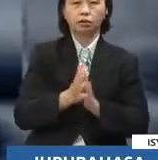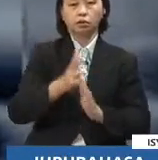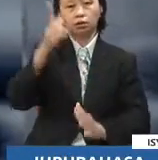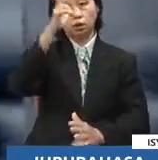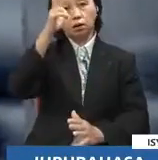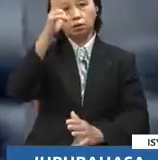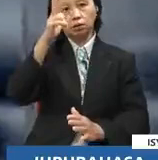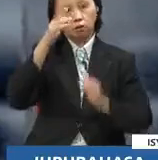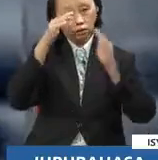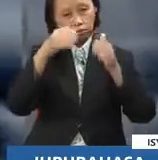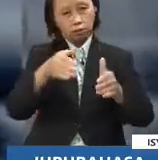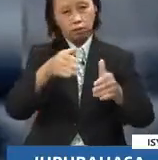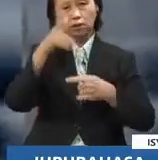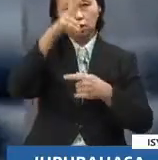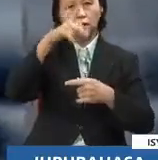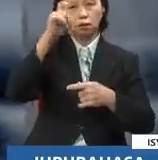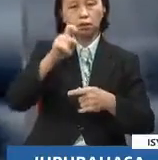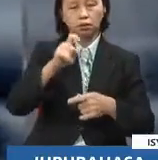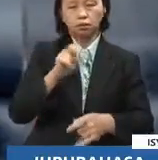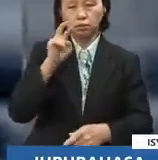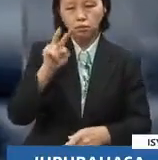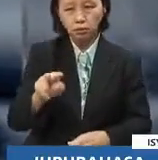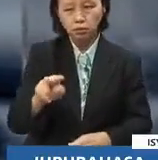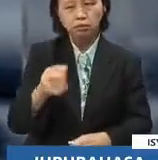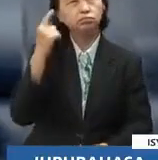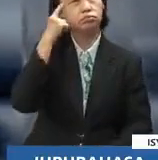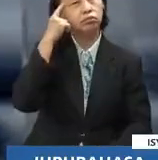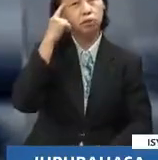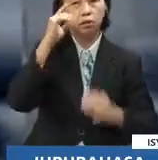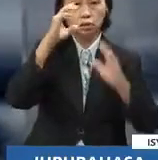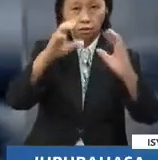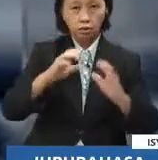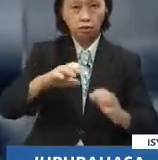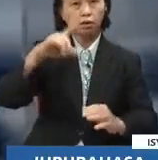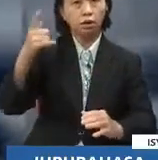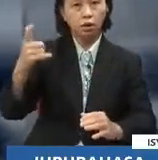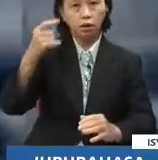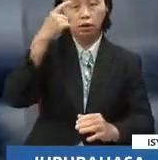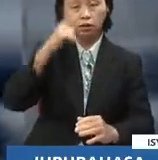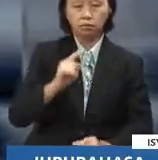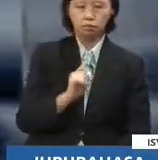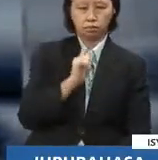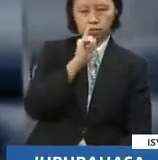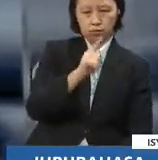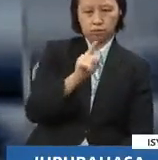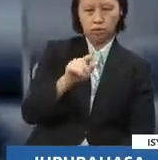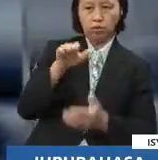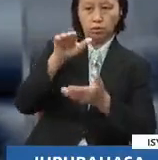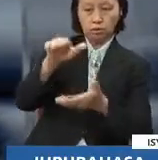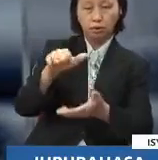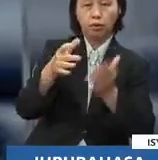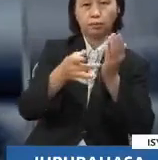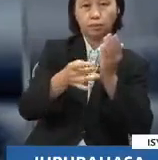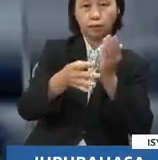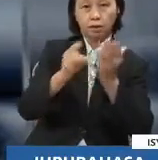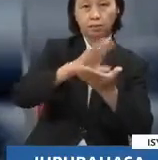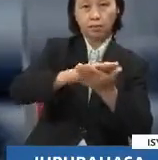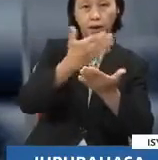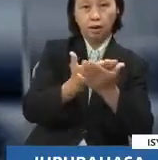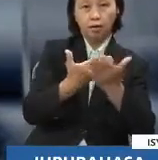kerajaan seharusnya akan melihat kepada kaidah Lain bagi memastikan bakalan minyak